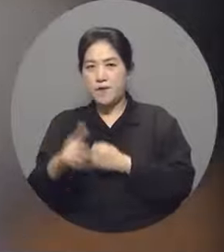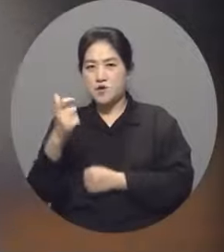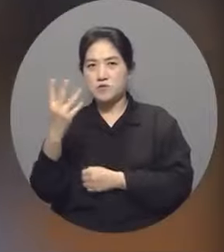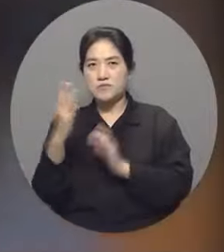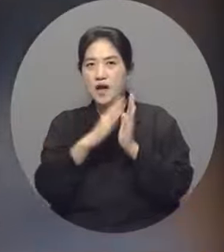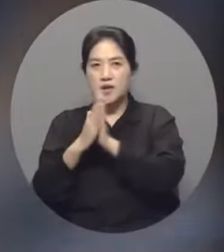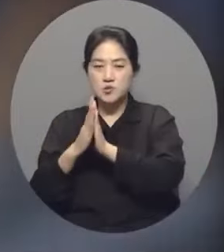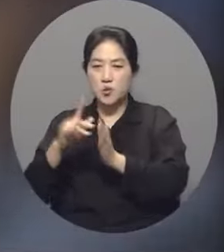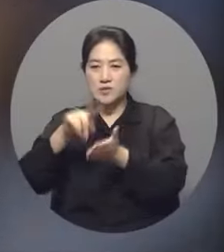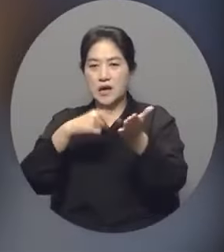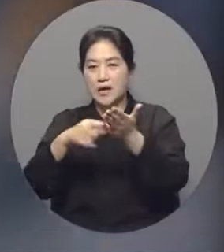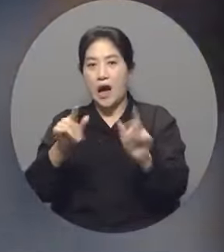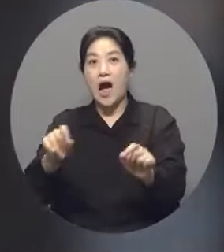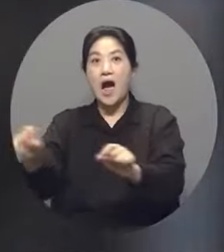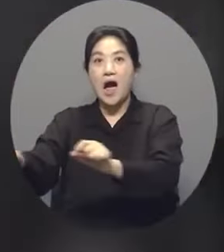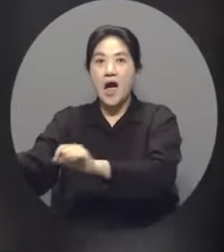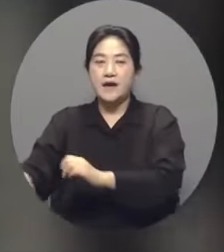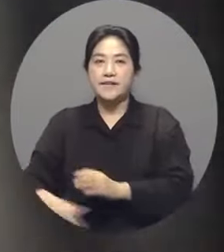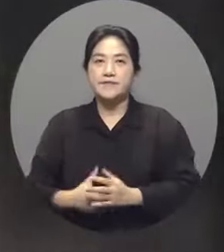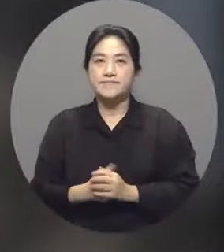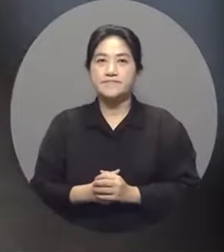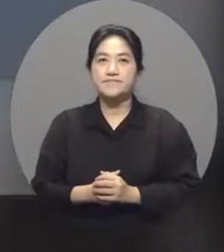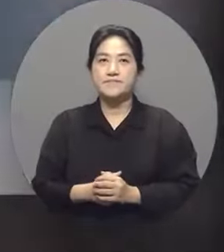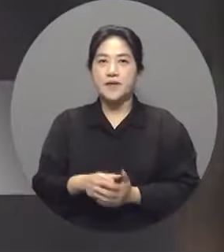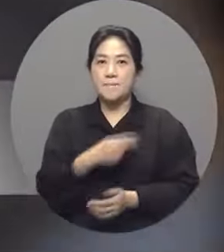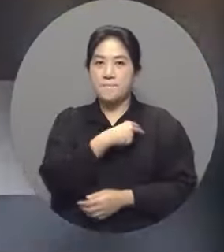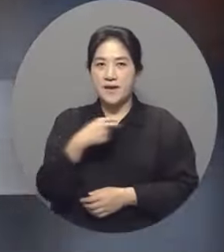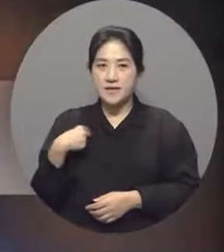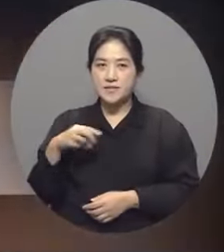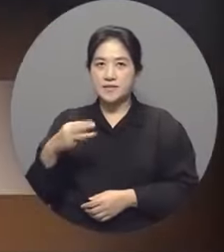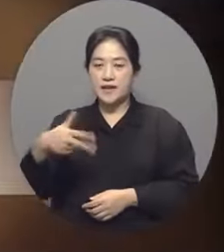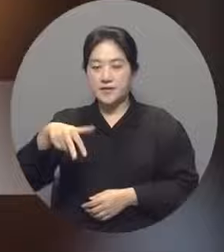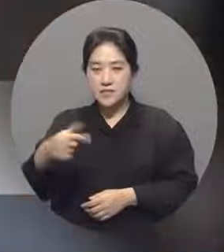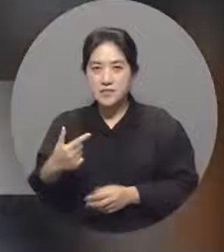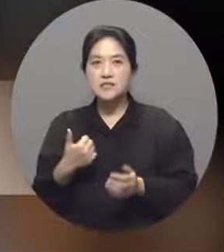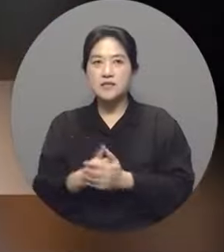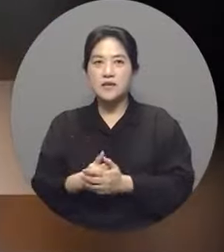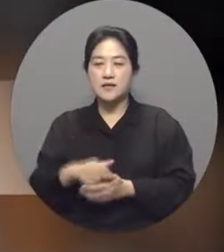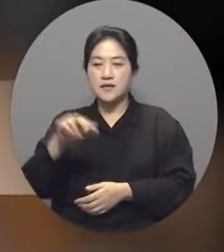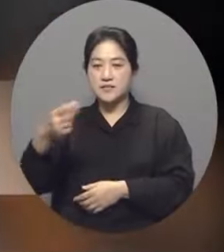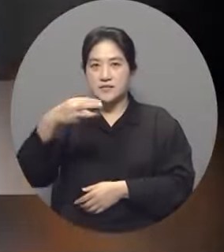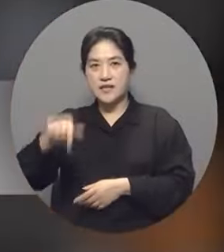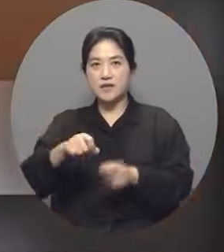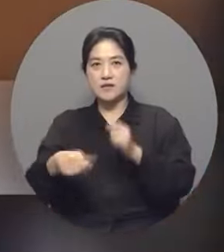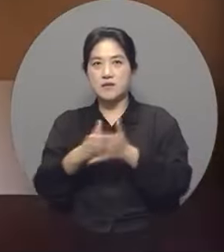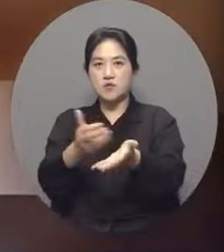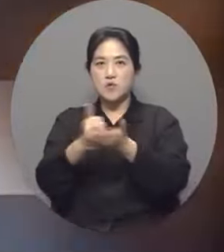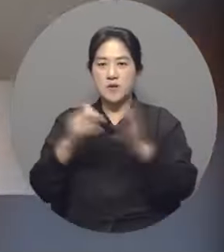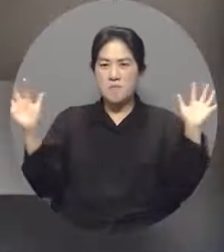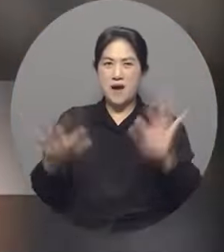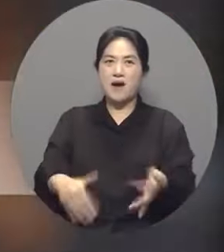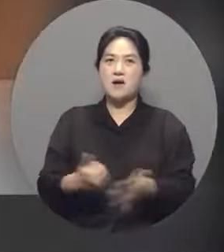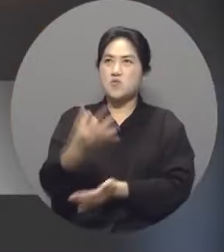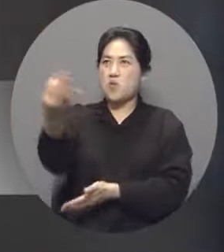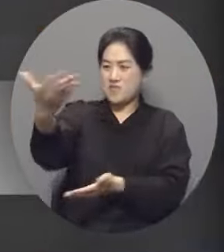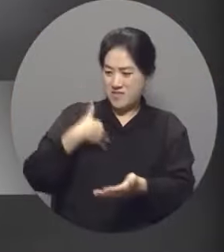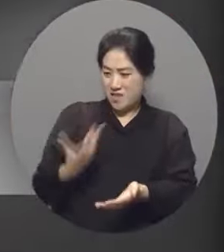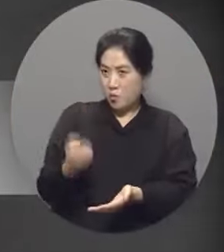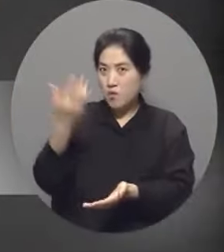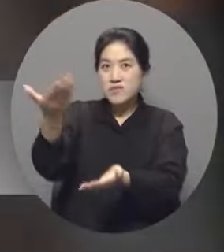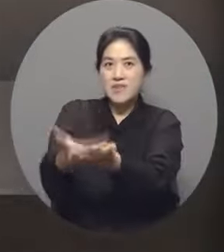상품의 상환을 연기한 겁니다. 베이징과 텐진의 중농국제신탁 지점에는 고객들이 몰려와 돈을